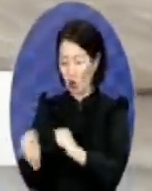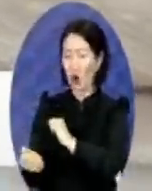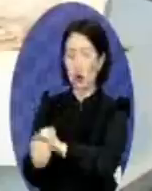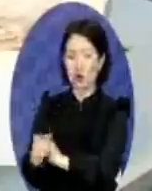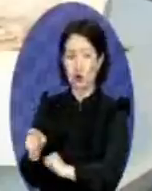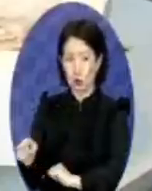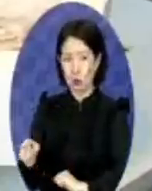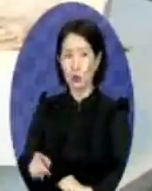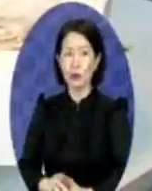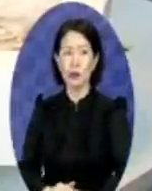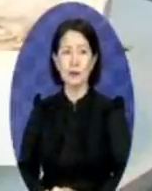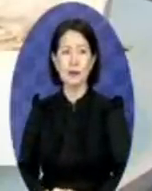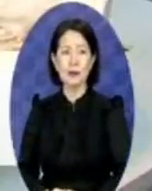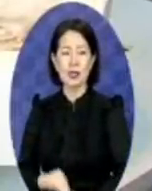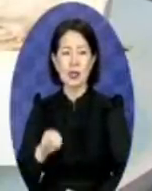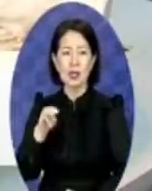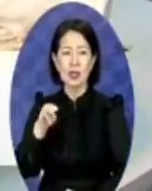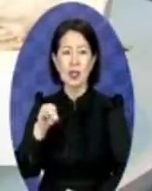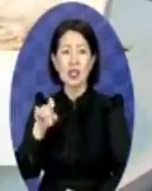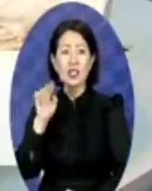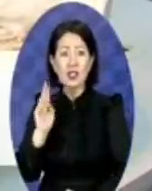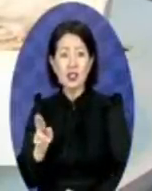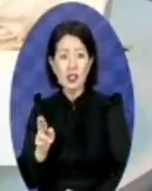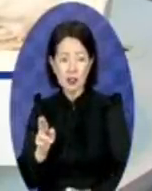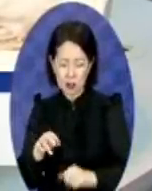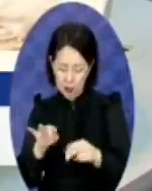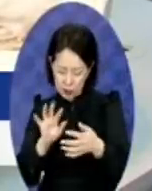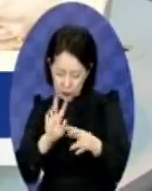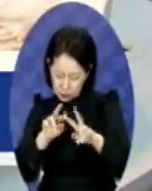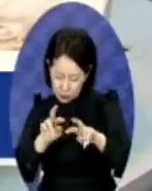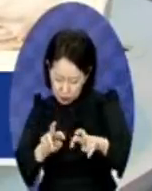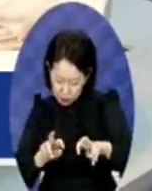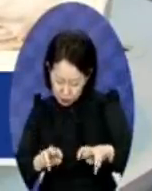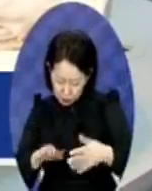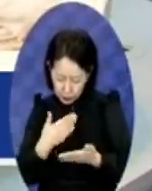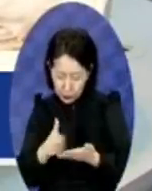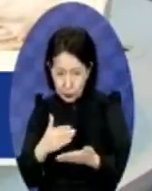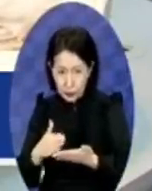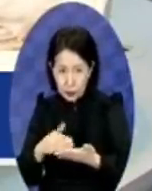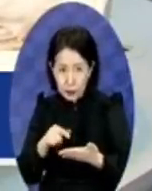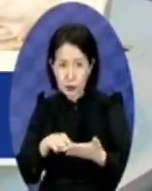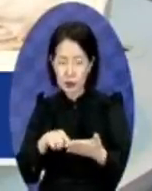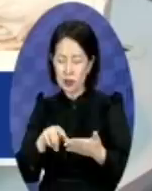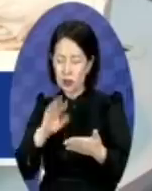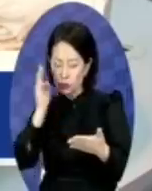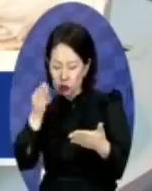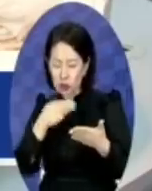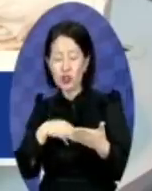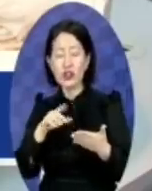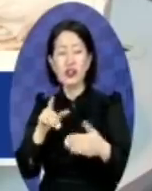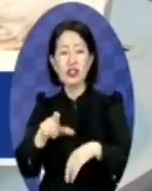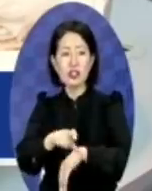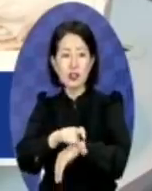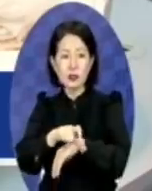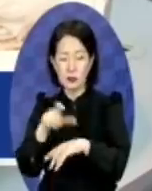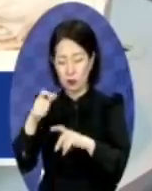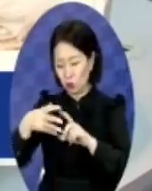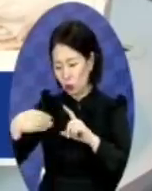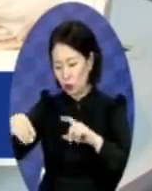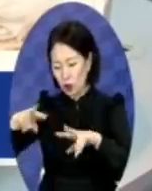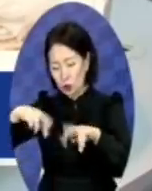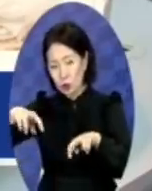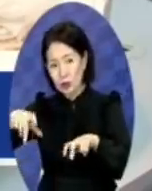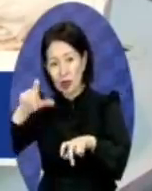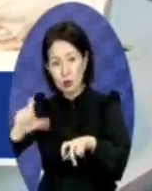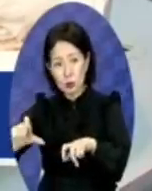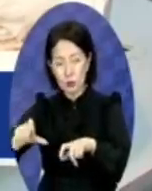үздэг. Техник боловсруулалт хийгдэх хугацаанд л бол одоо тэр тодорхой шинж тэмдэг нь бол судлаач нь одоо энэ боловсруулалт